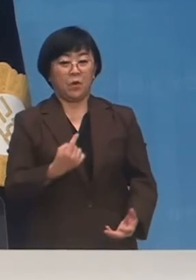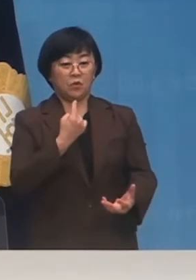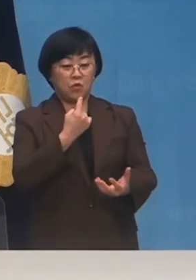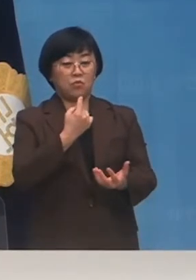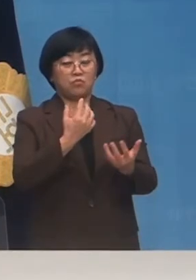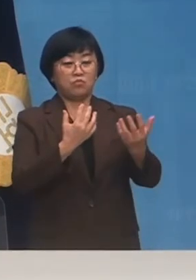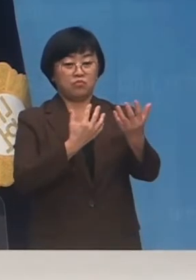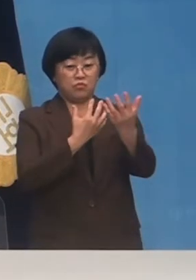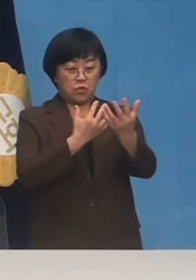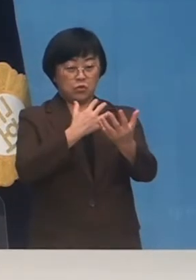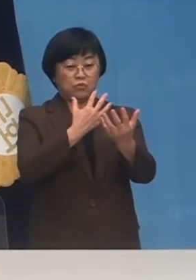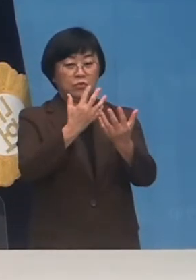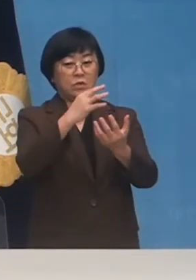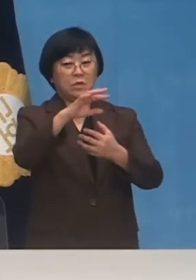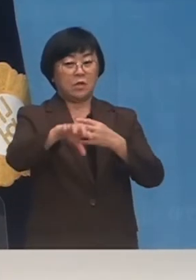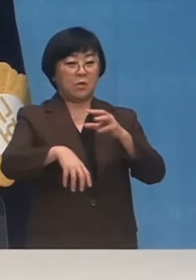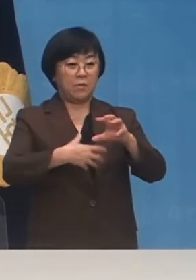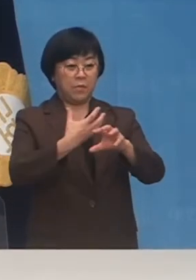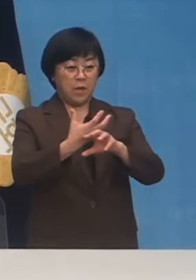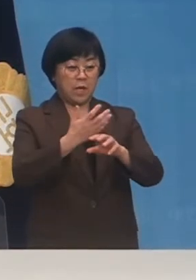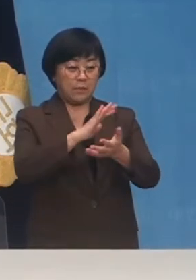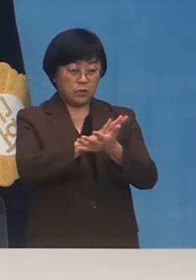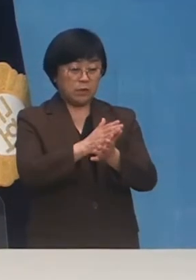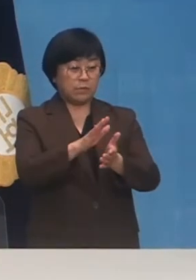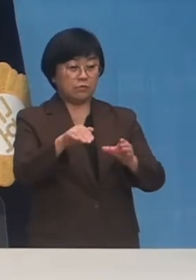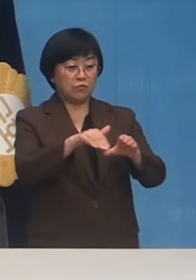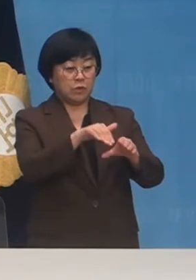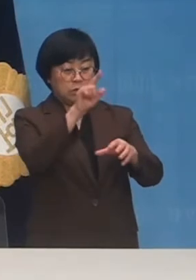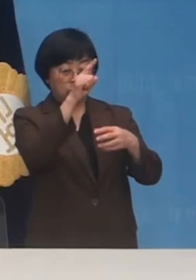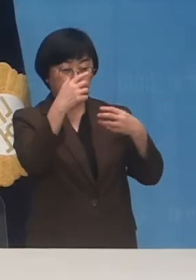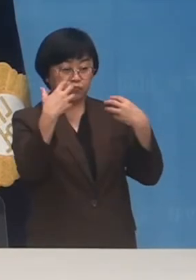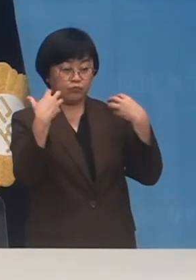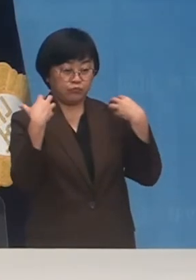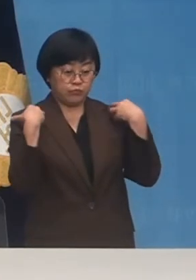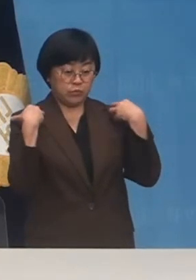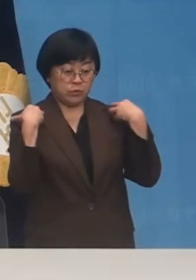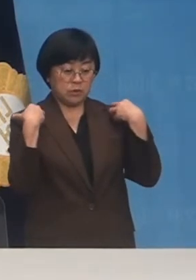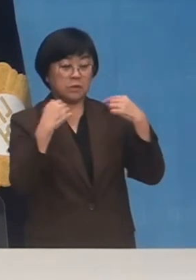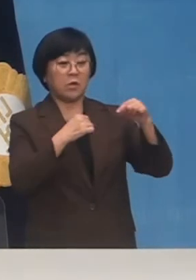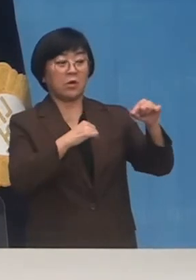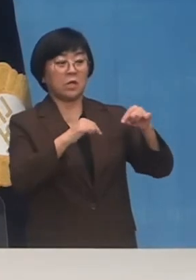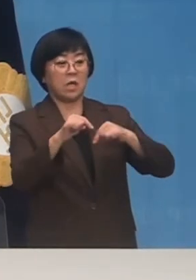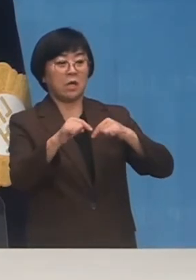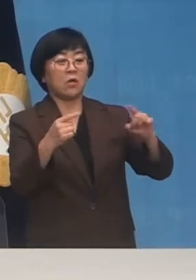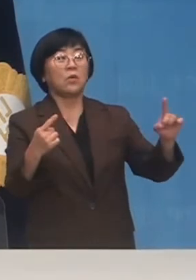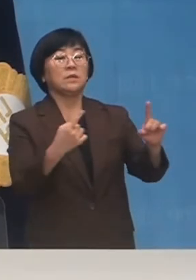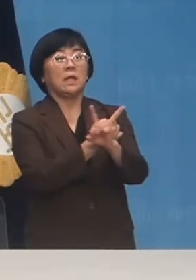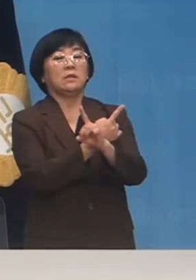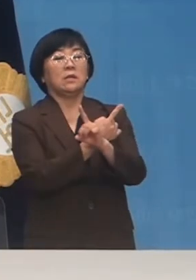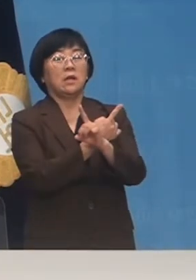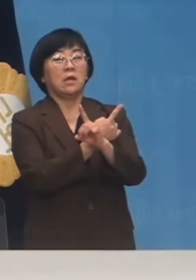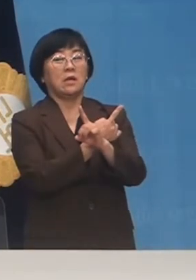촛불혁명의 정신을 웃잠이 짓밟은 문재인